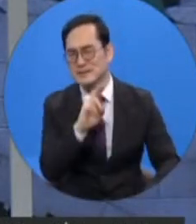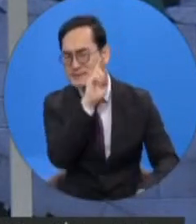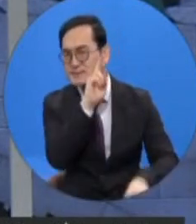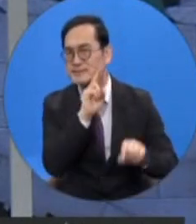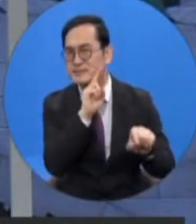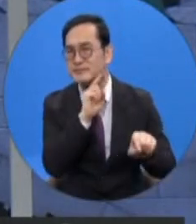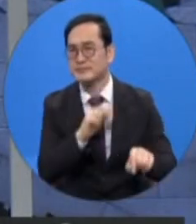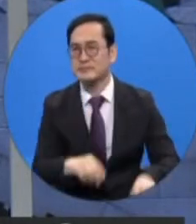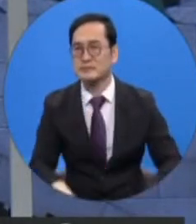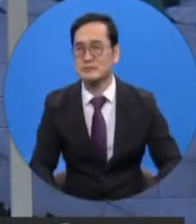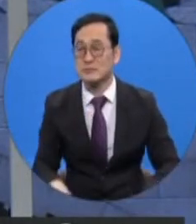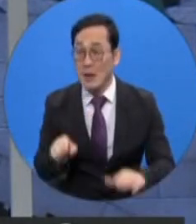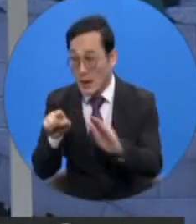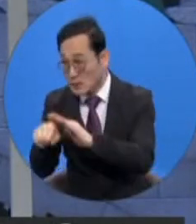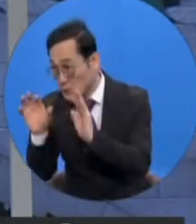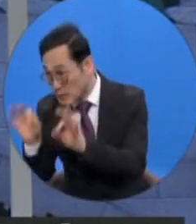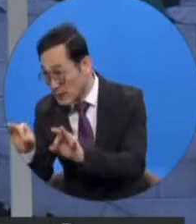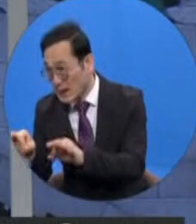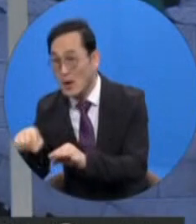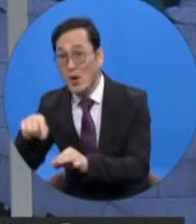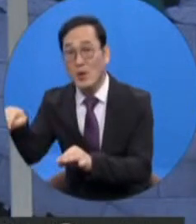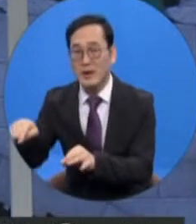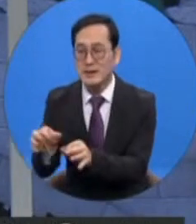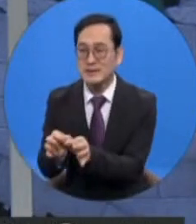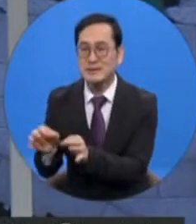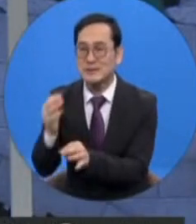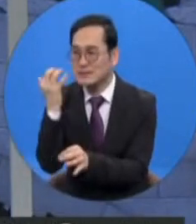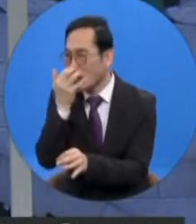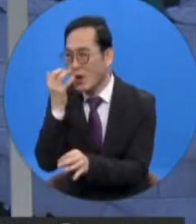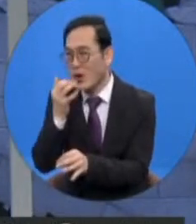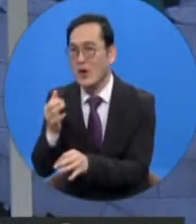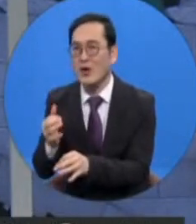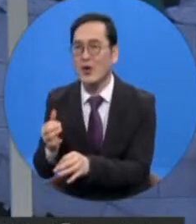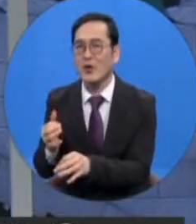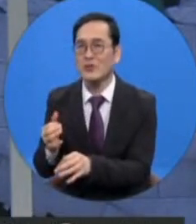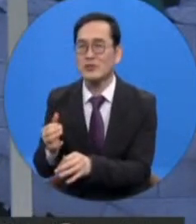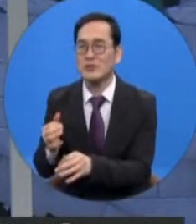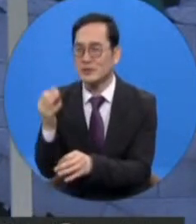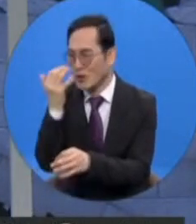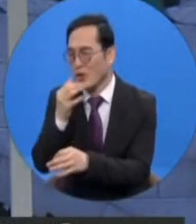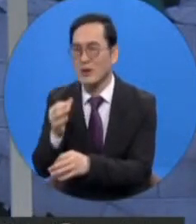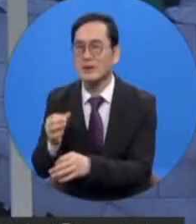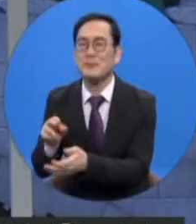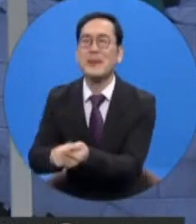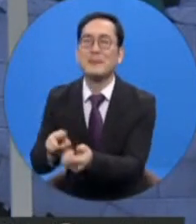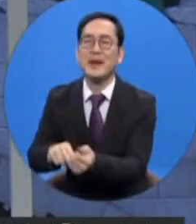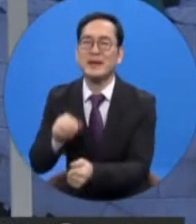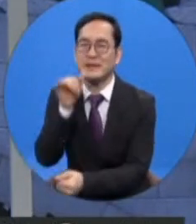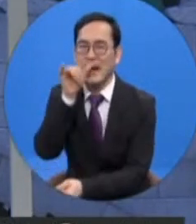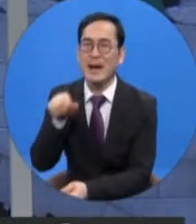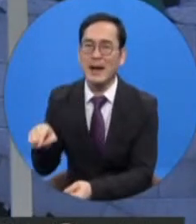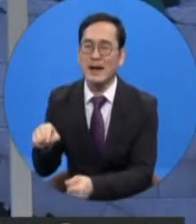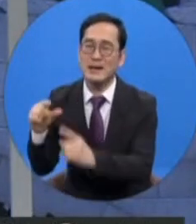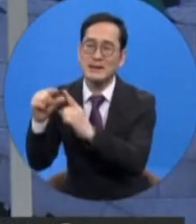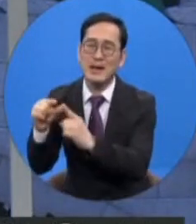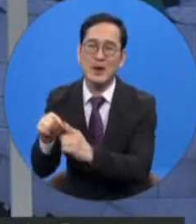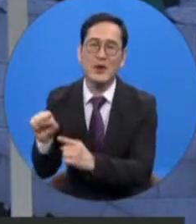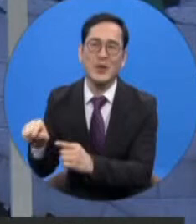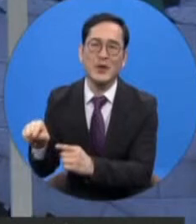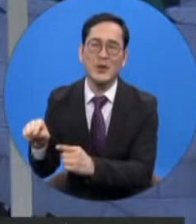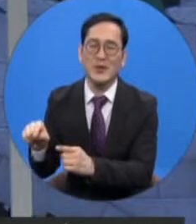민주당의 해명은 성매매는 없었다라는 거지만 이 홍보물에 유사 성행위를 뜻하는 문구가